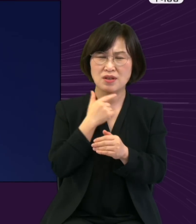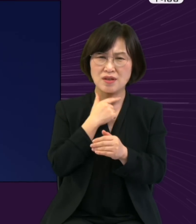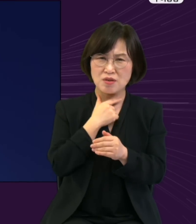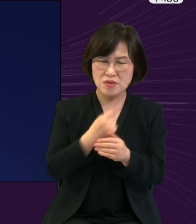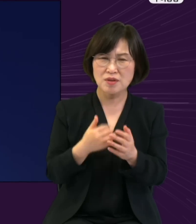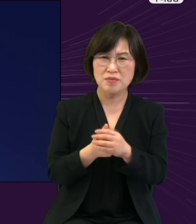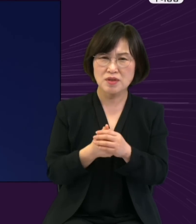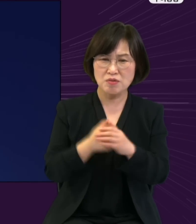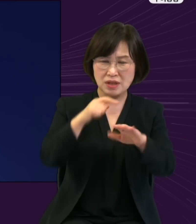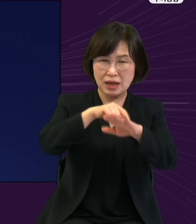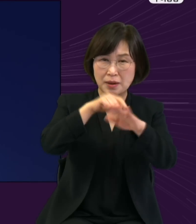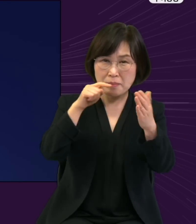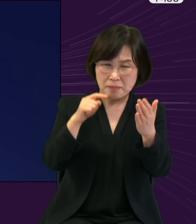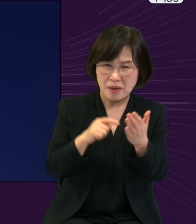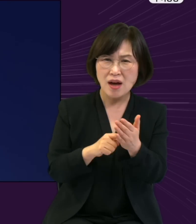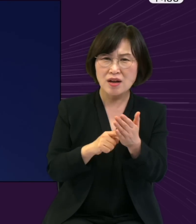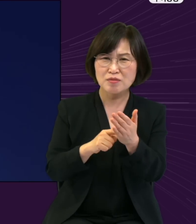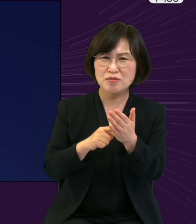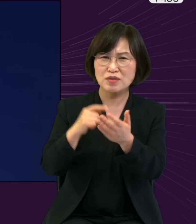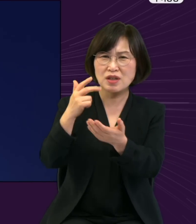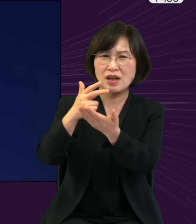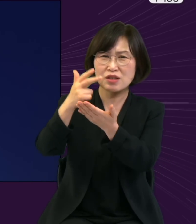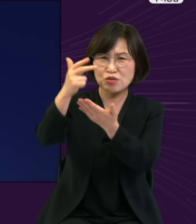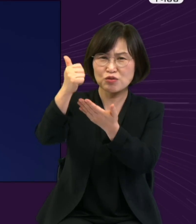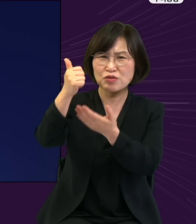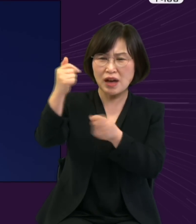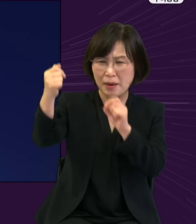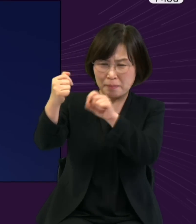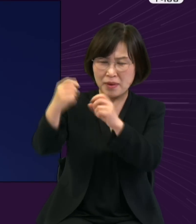우리의 마음을 주님 앞에 토설할 수 있게 하심을 감사합니다.